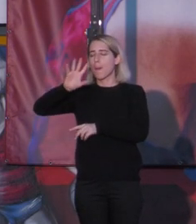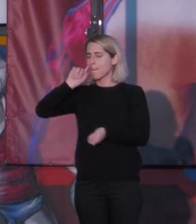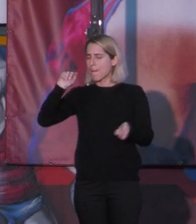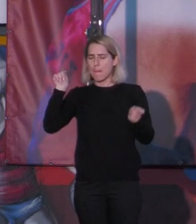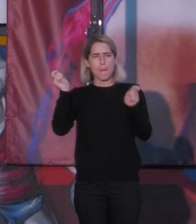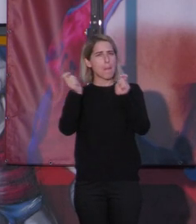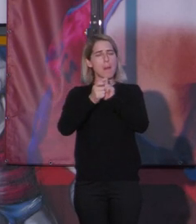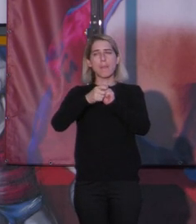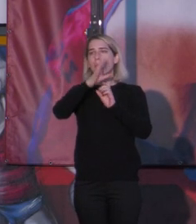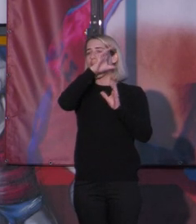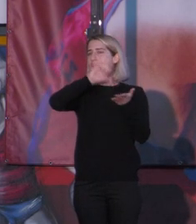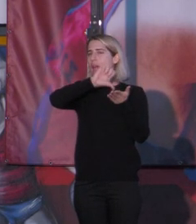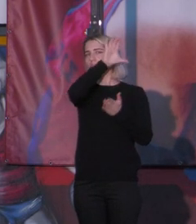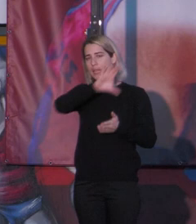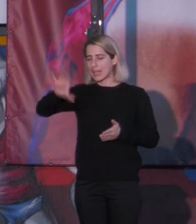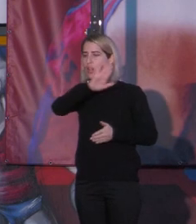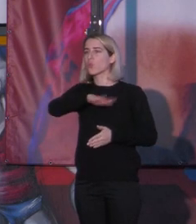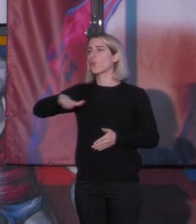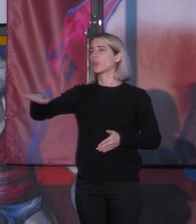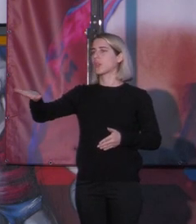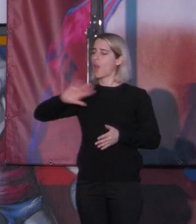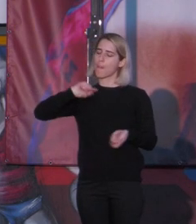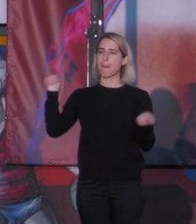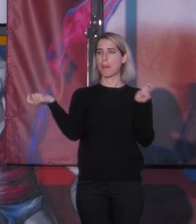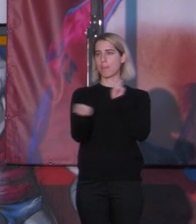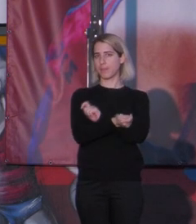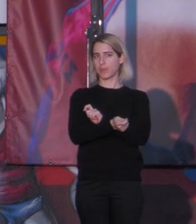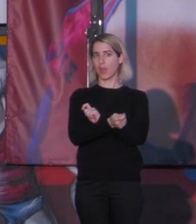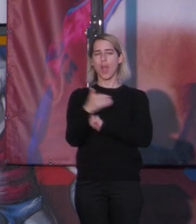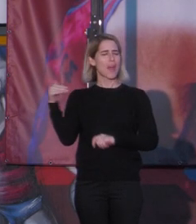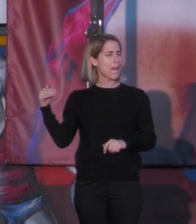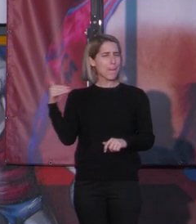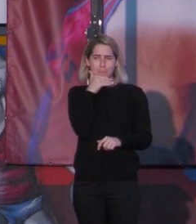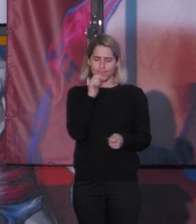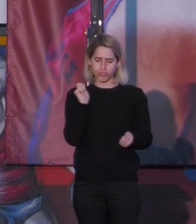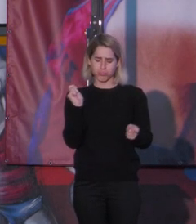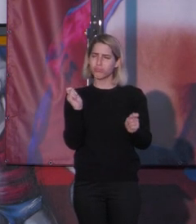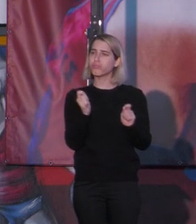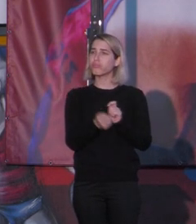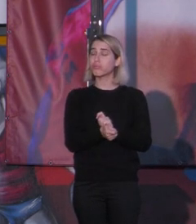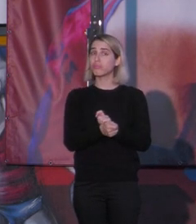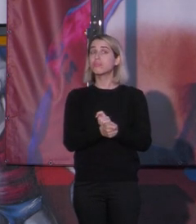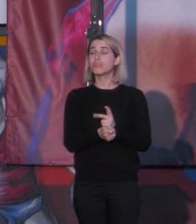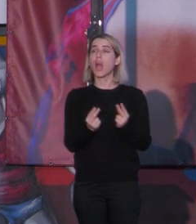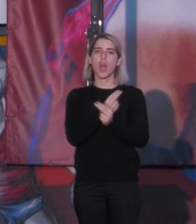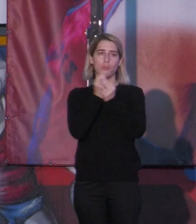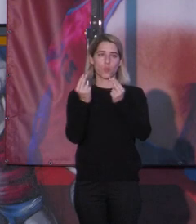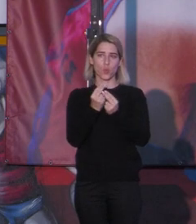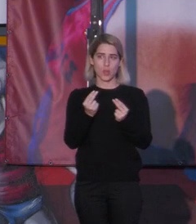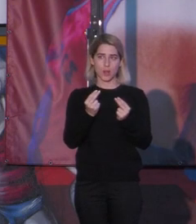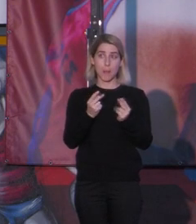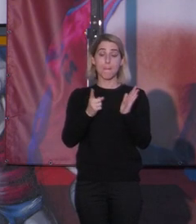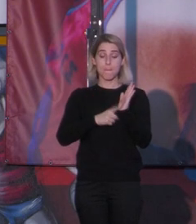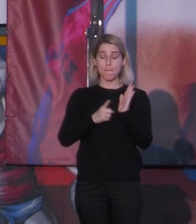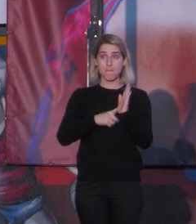τομέα της περιφέρειας Αττικής. Τα δεδομένα θα αλλάξουν ραγδαία. Συνεπώς, βρισκόμαστε σε μια